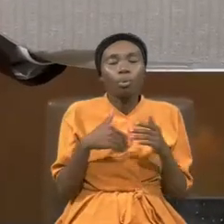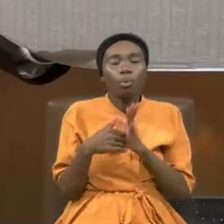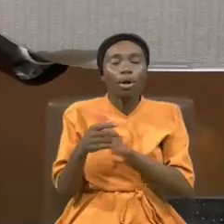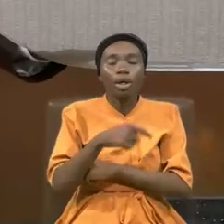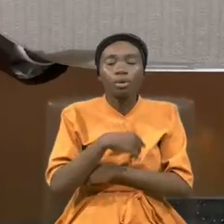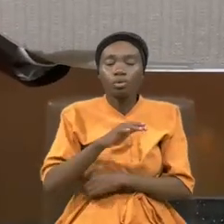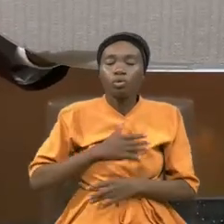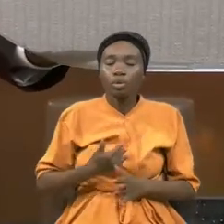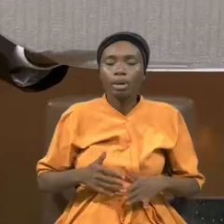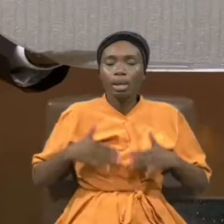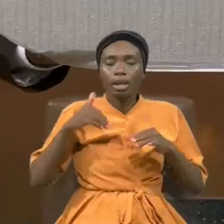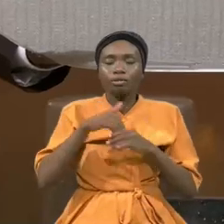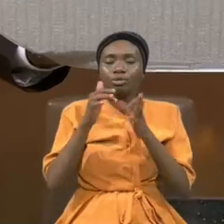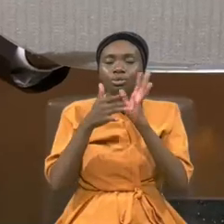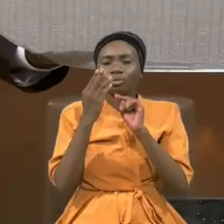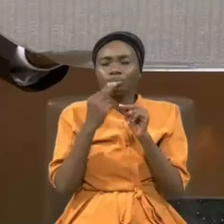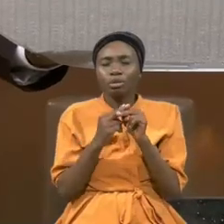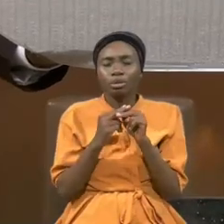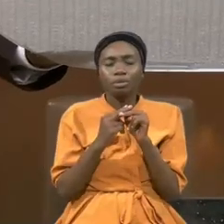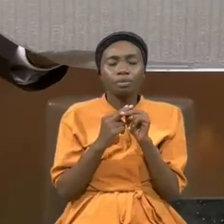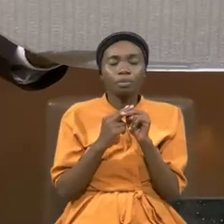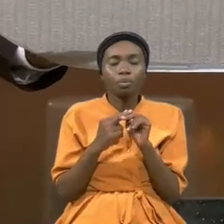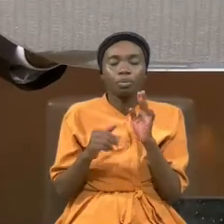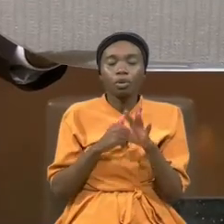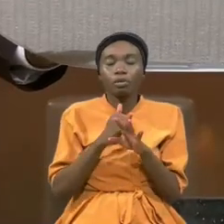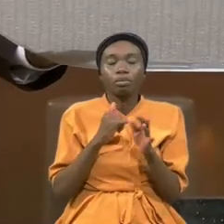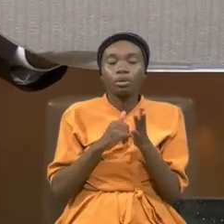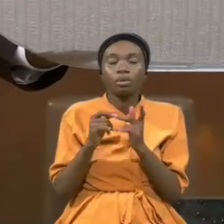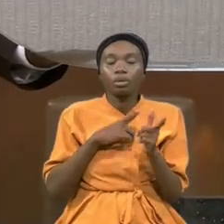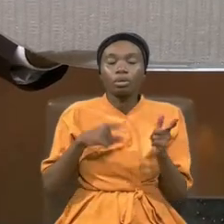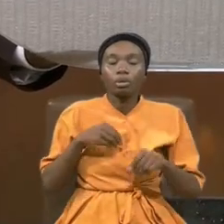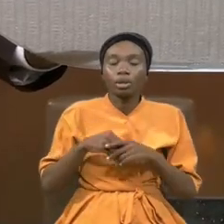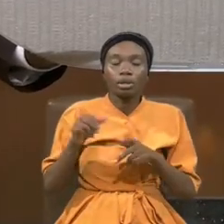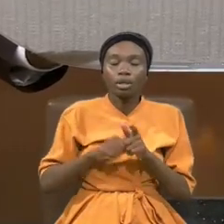jours de notre vie, au nom de Jésus-Christ. Confirme le Seigneur dans